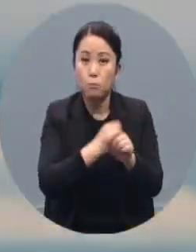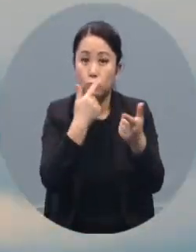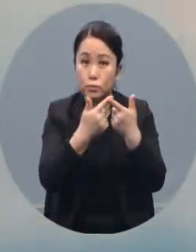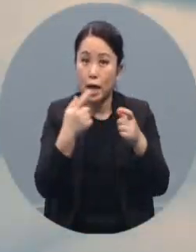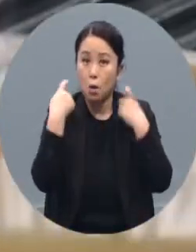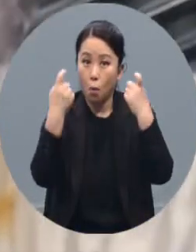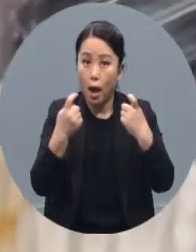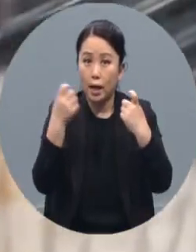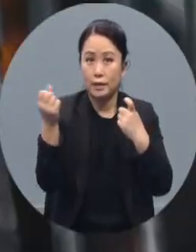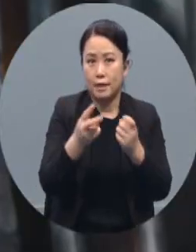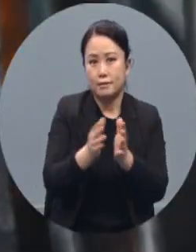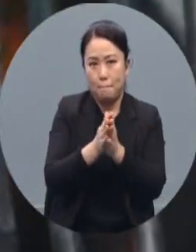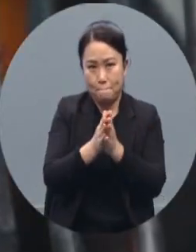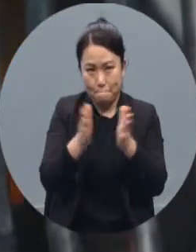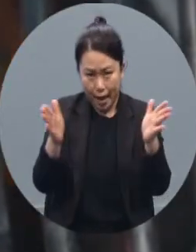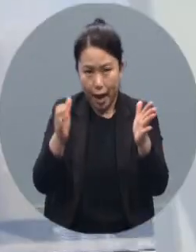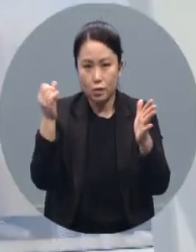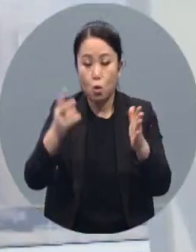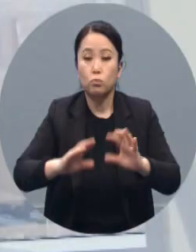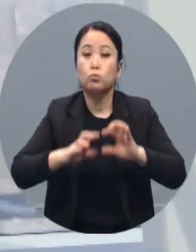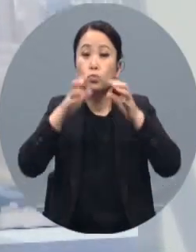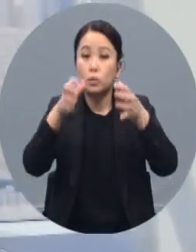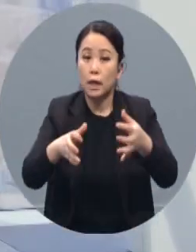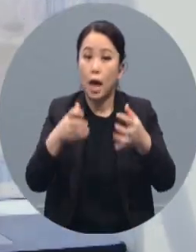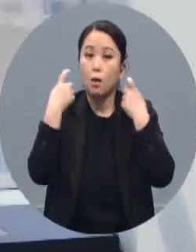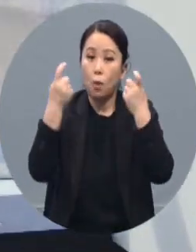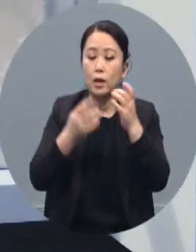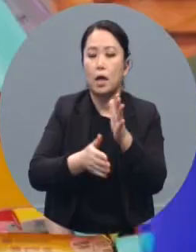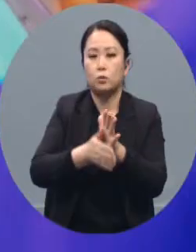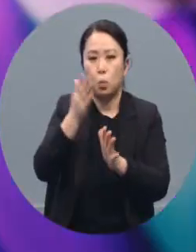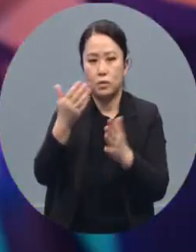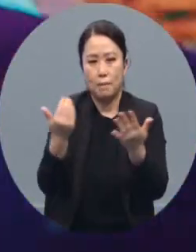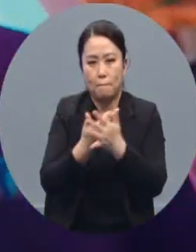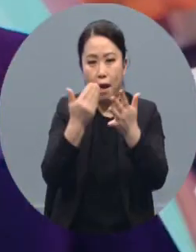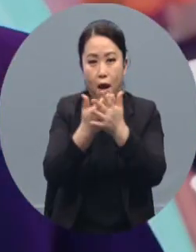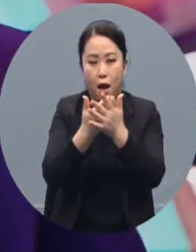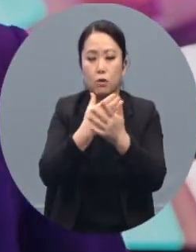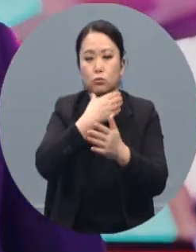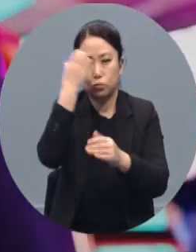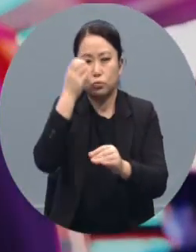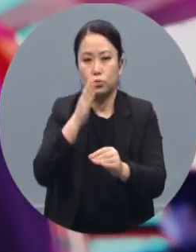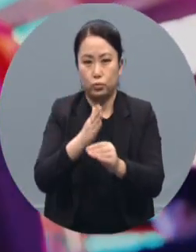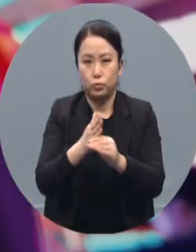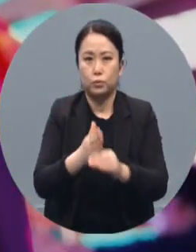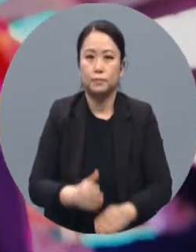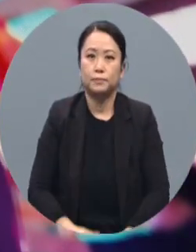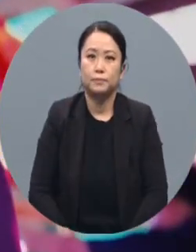다시 날개를 펴고 국제 관광 도시로의 도약을 꿈꾸고 있습니다. MBC 뉴스 김윤아입니다.